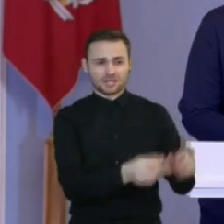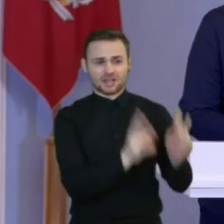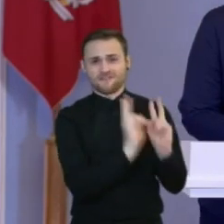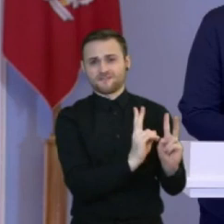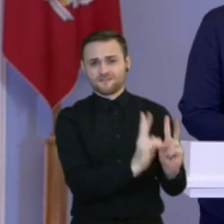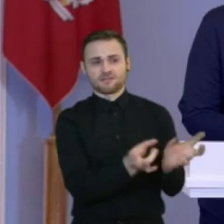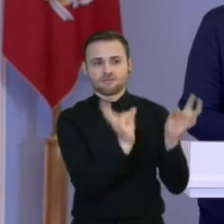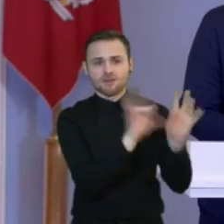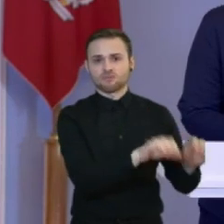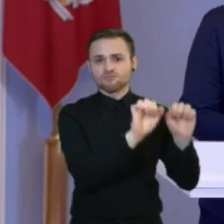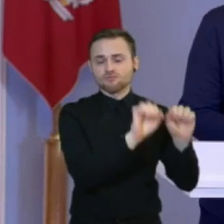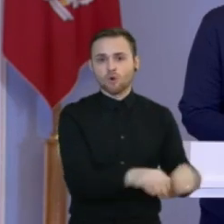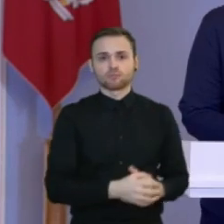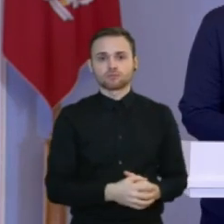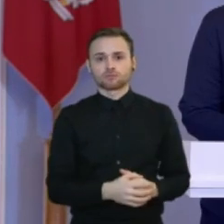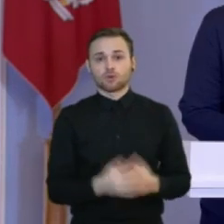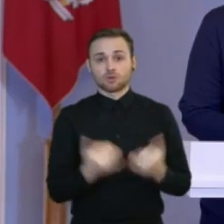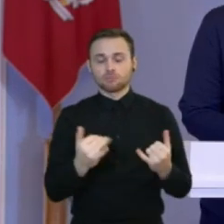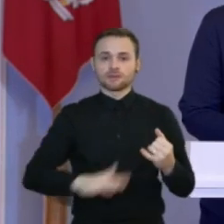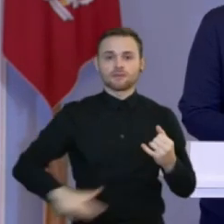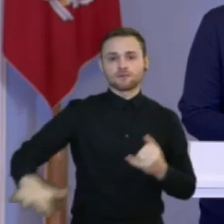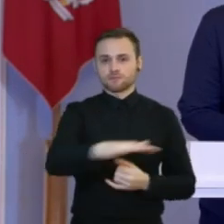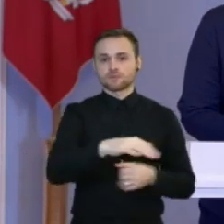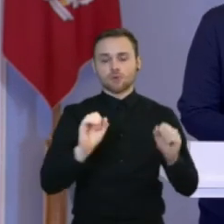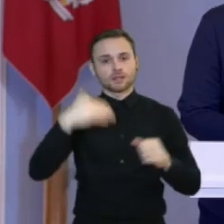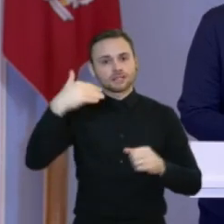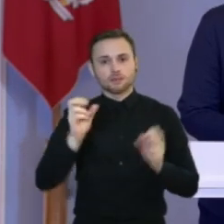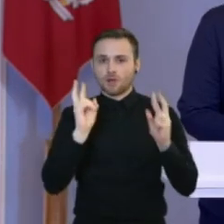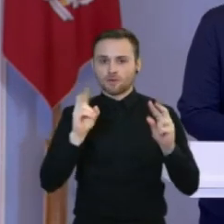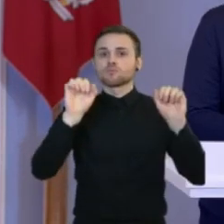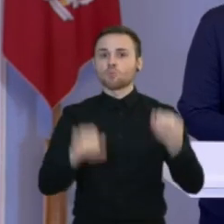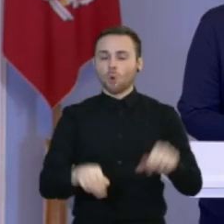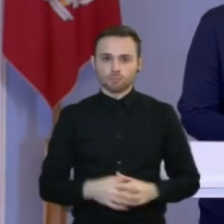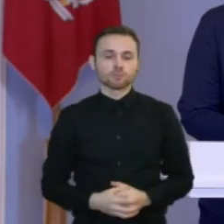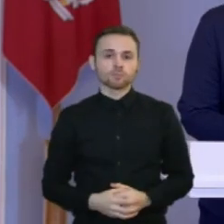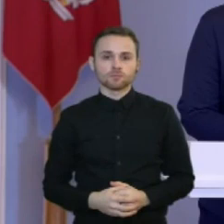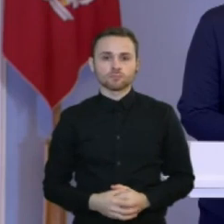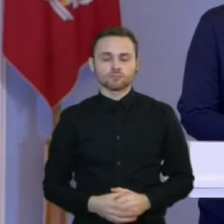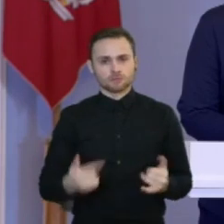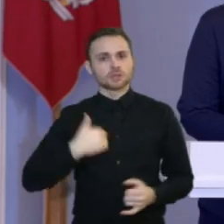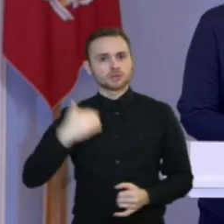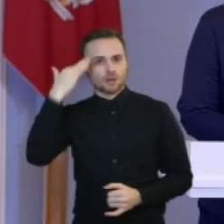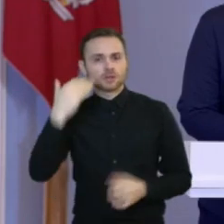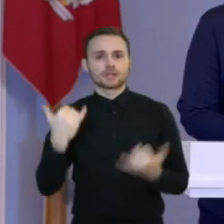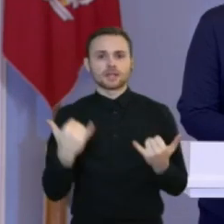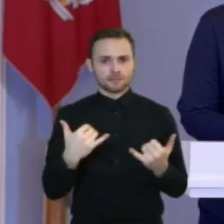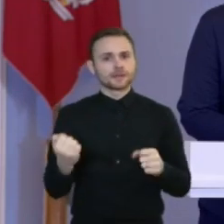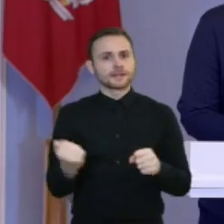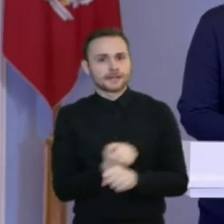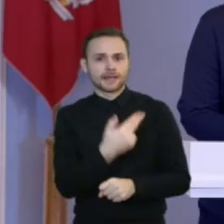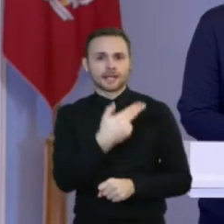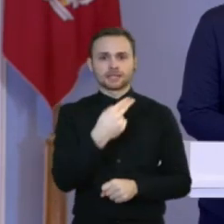tai jau yra tiesioginė grėsmė viso regiono saugumai. Štai kodėl, aš manau, turime gerokai suaktyvinti ir